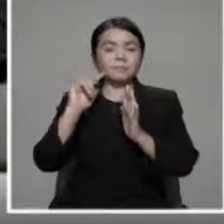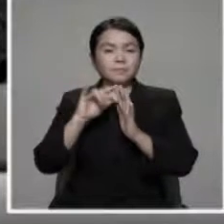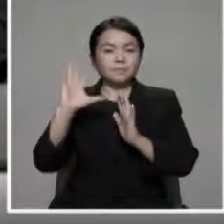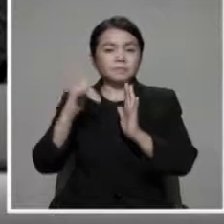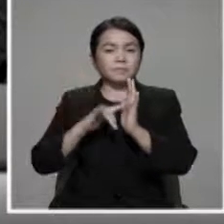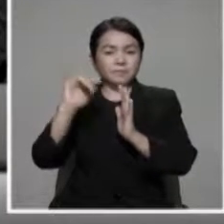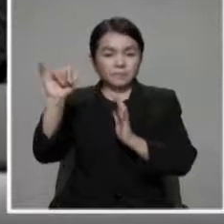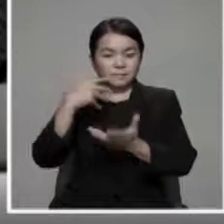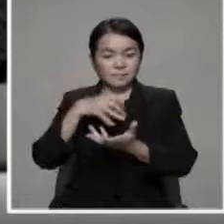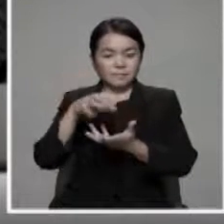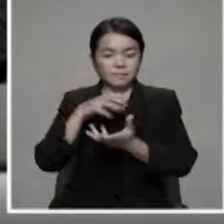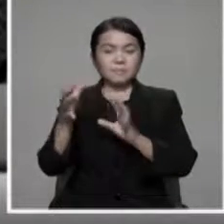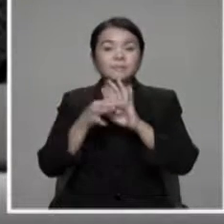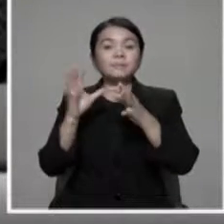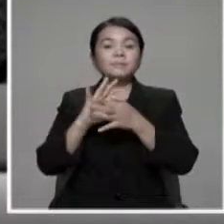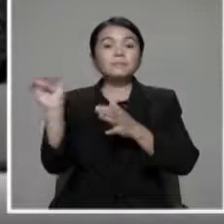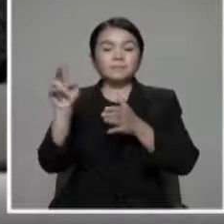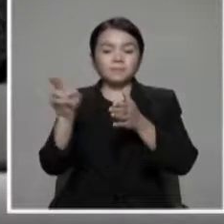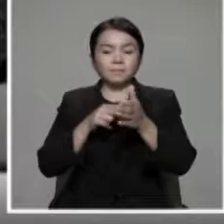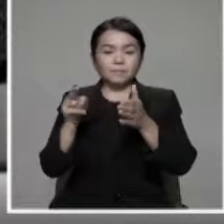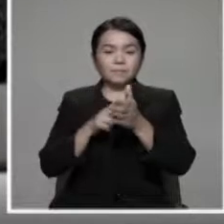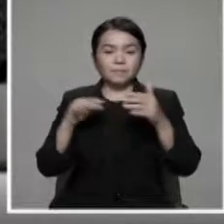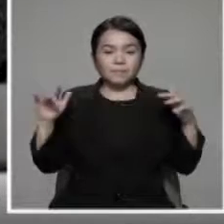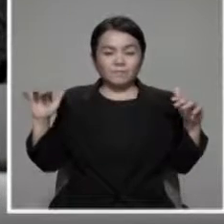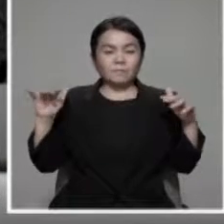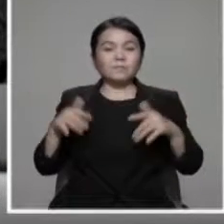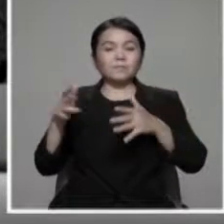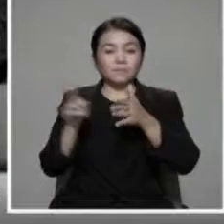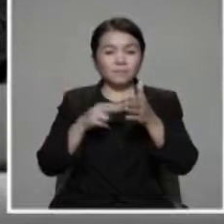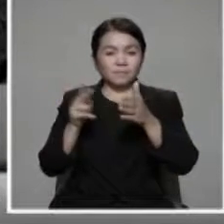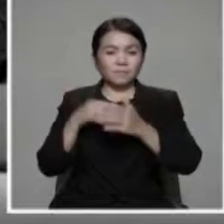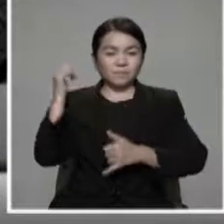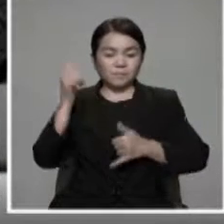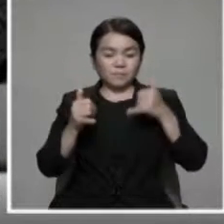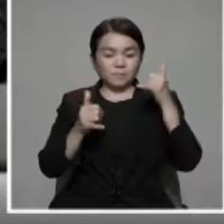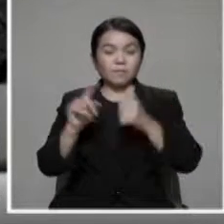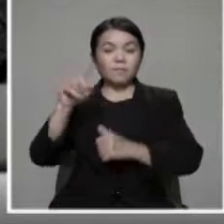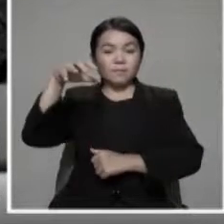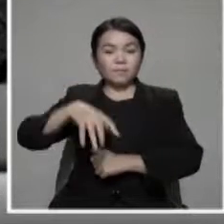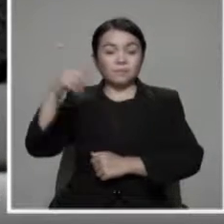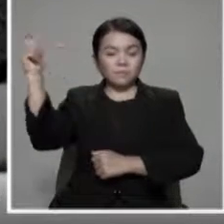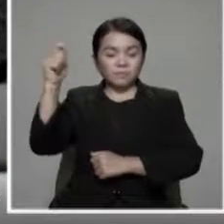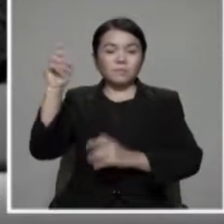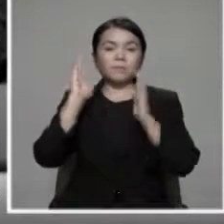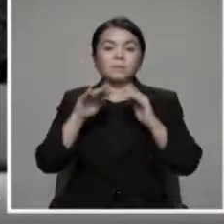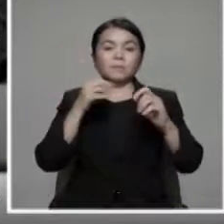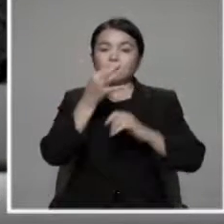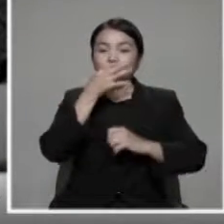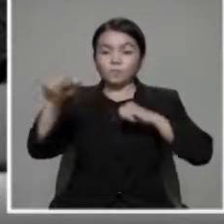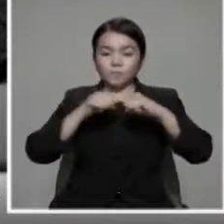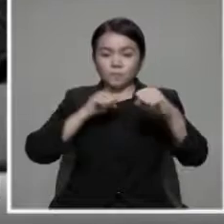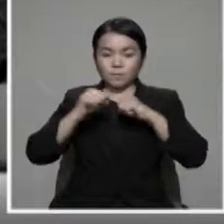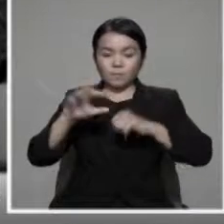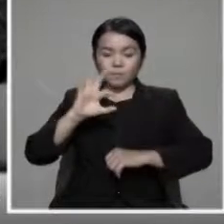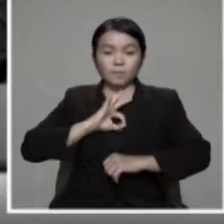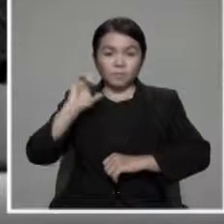เริ่มต้นกีฬาของเราครับไปดูบรรยากาศการวิ่งมายังท้องสนามหลวงของมนัสบุญจำนงนะครับอดีตนักมวยสากลสมัครเล่นทีมชาติไทยเจ้าของเหรียญทองโอลิมปิกเกมพร้